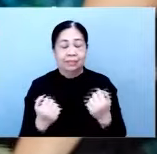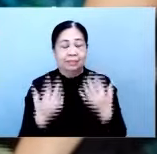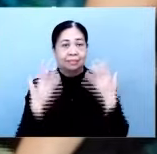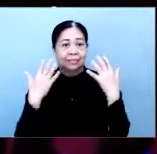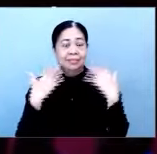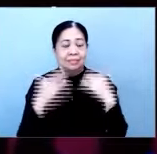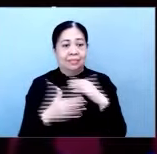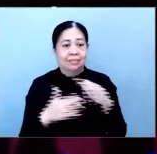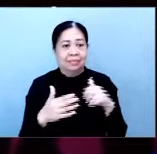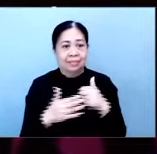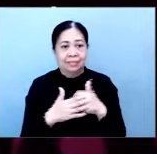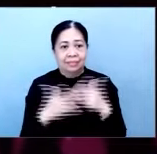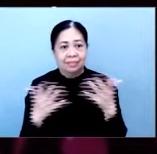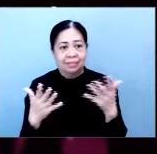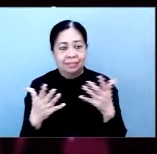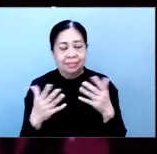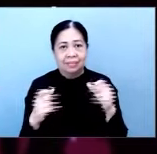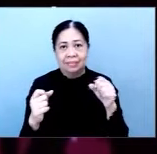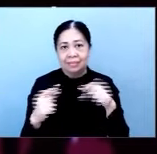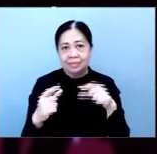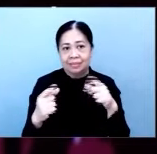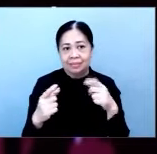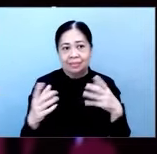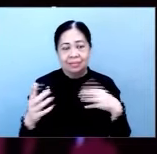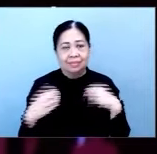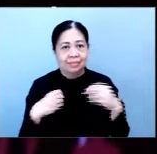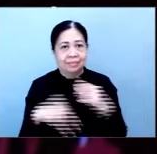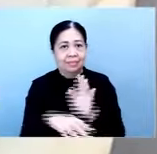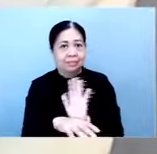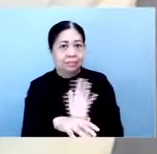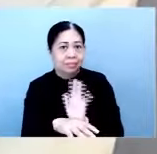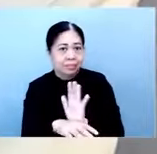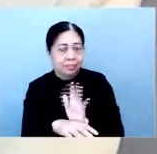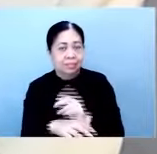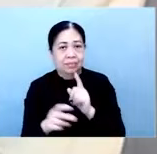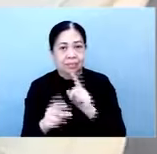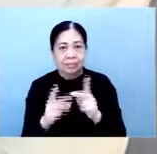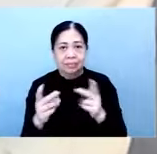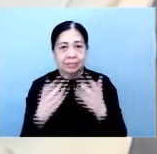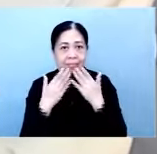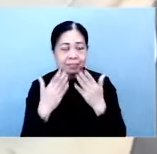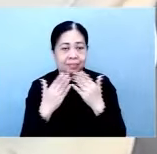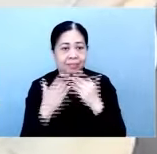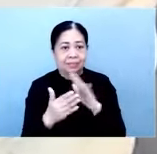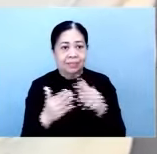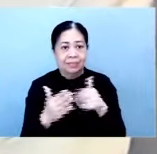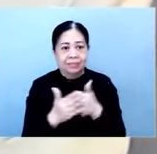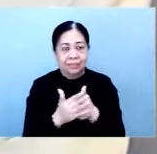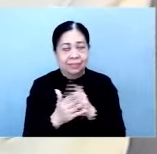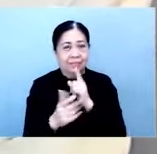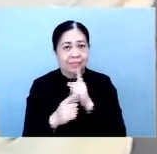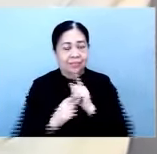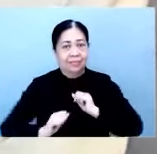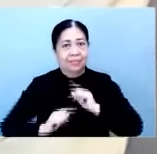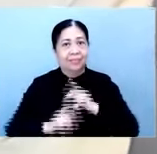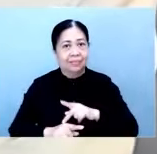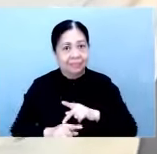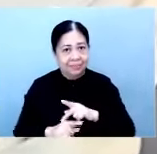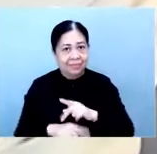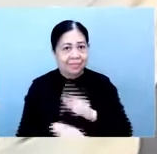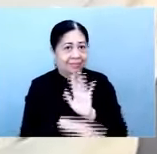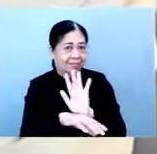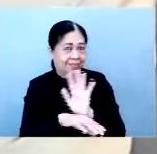all the feedback that I've been getting on the film, and I'm just very grateful that everybody really appreciated the